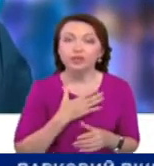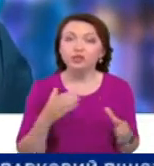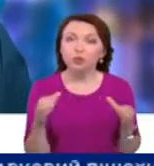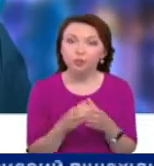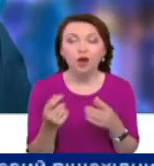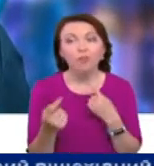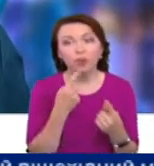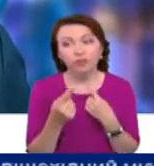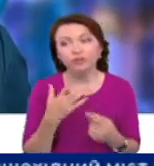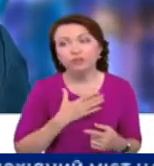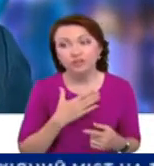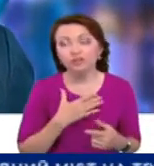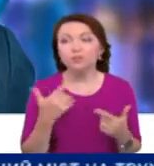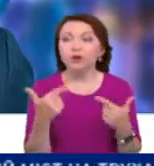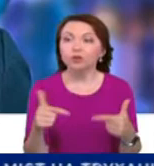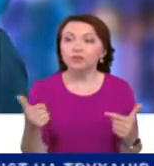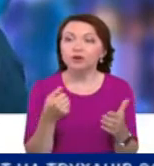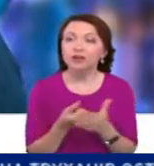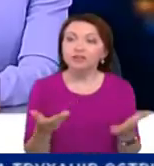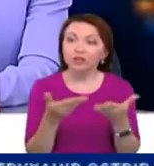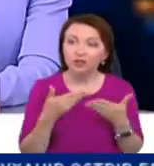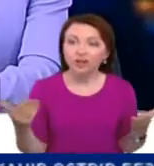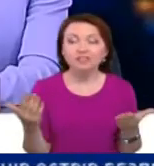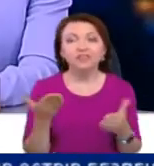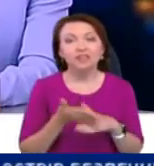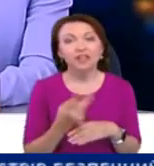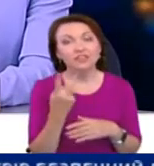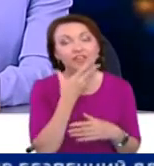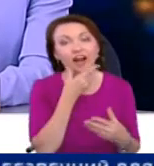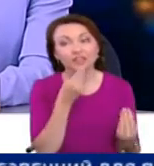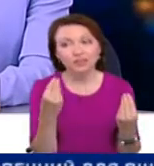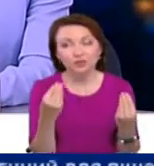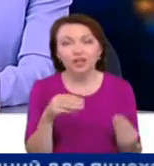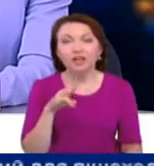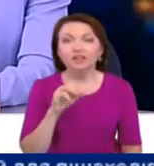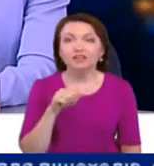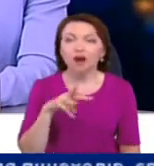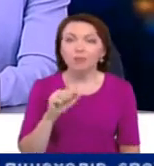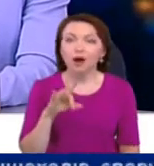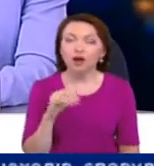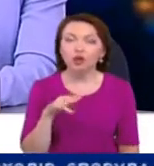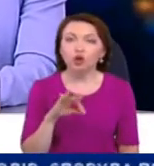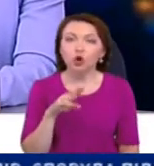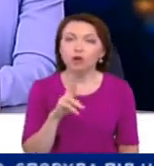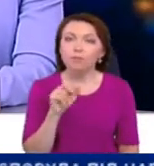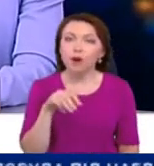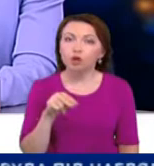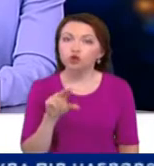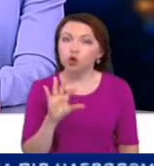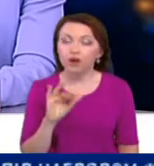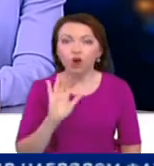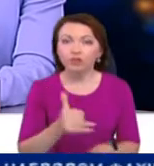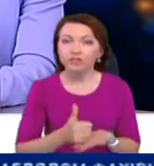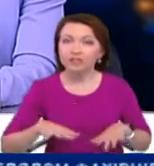поговоримо з нашими гостями. До нас завітали дві красуні – це Тамара Токмачова, головний тренер нашої збірної, та